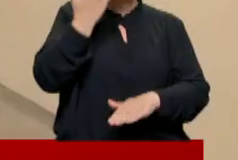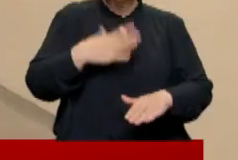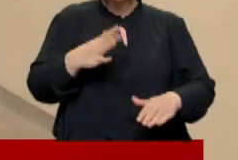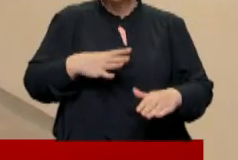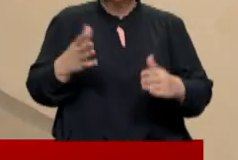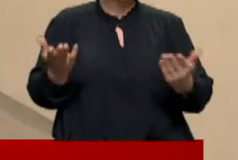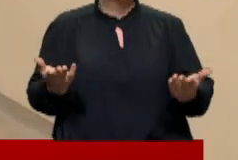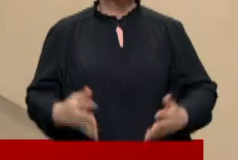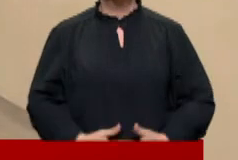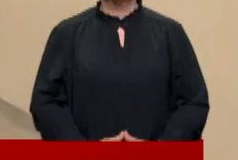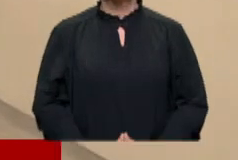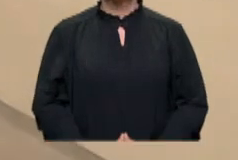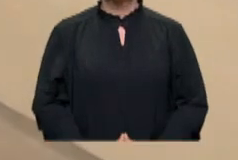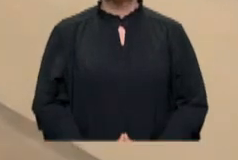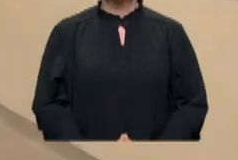istiyoruz.